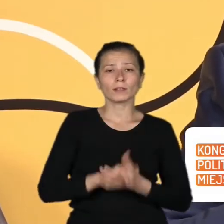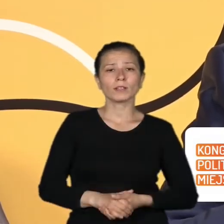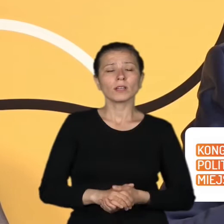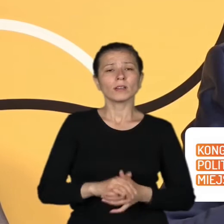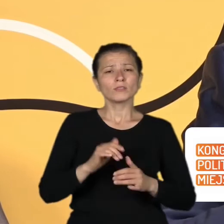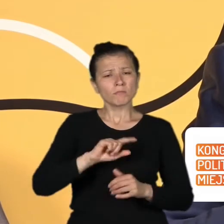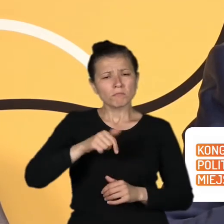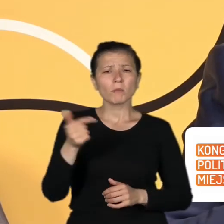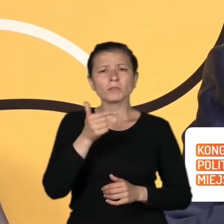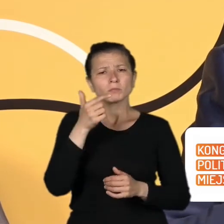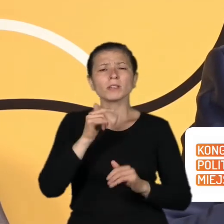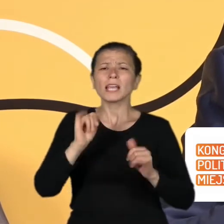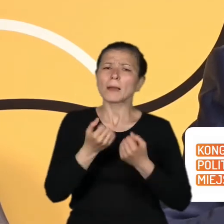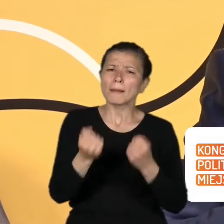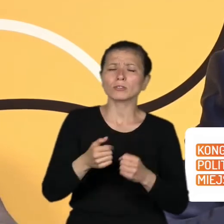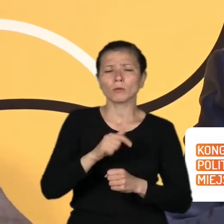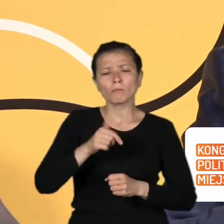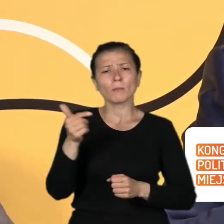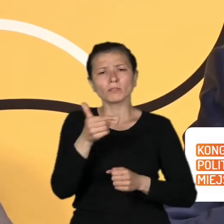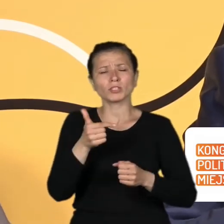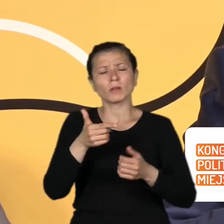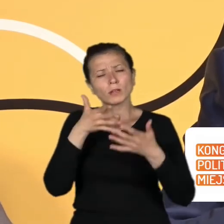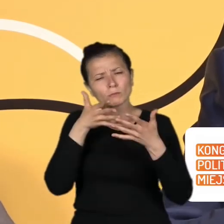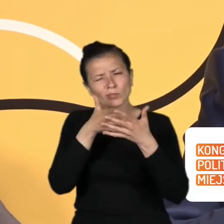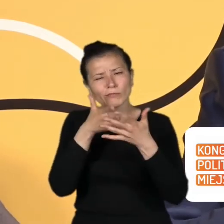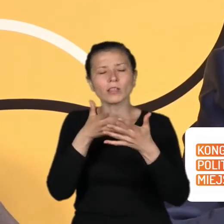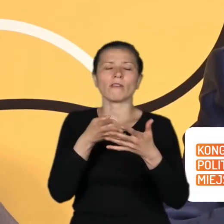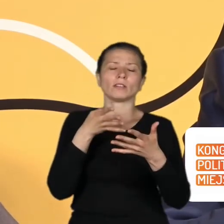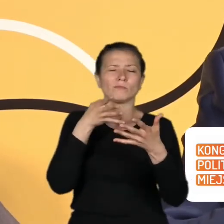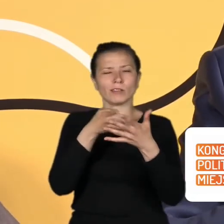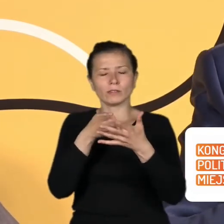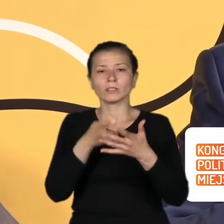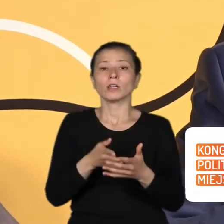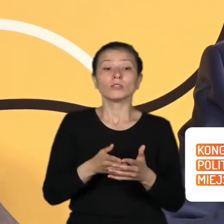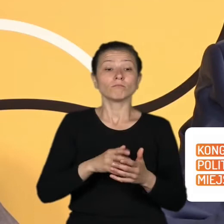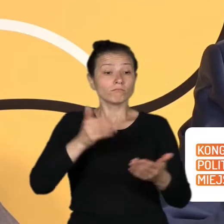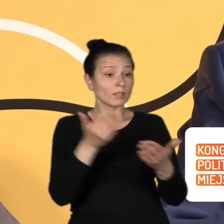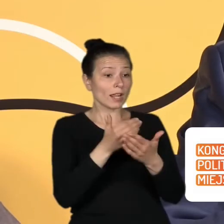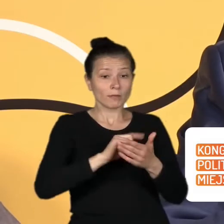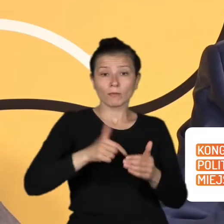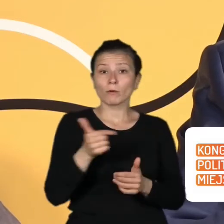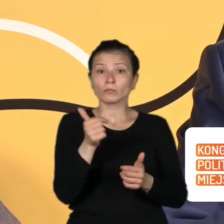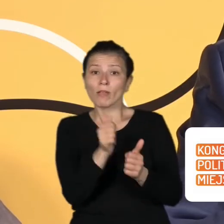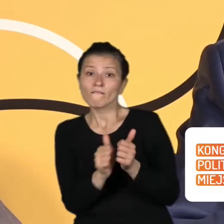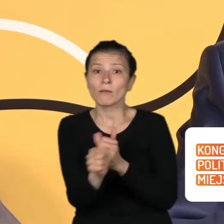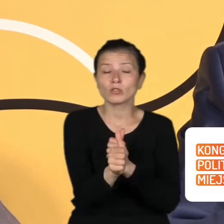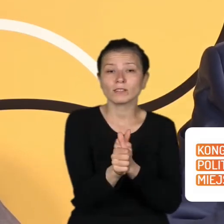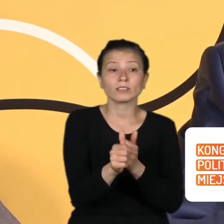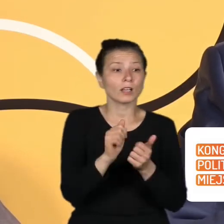predykcyjni, na ile wyprzedzać trendy, na ile wyprzedzać zmiany,